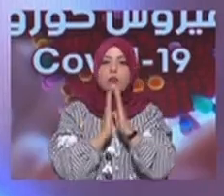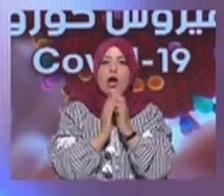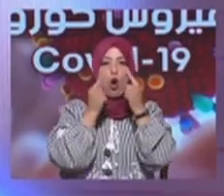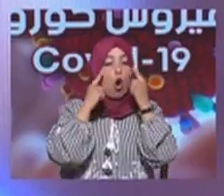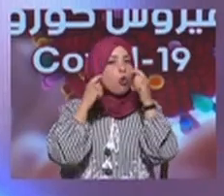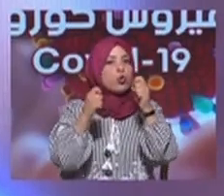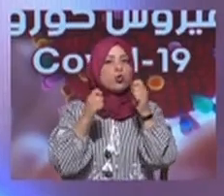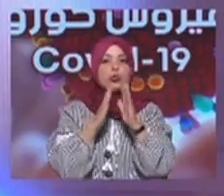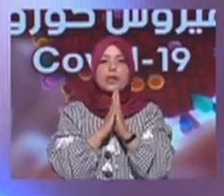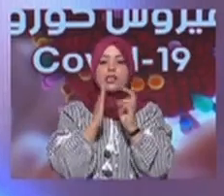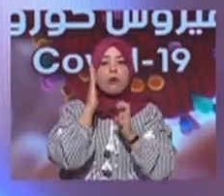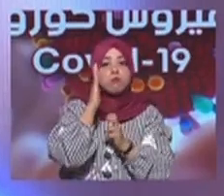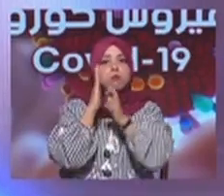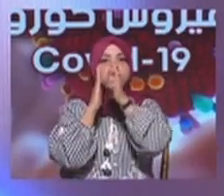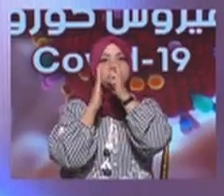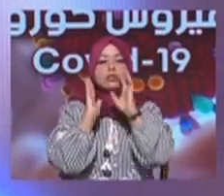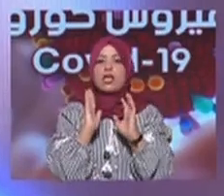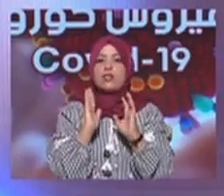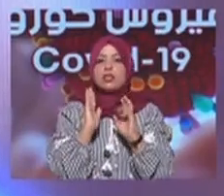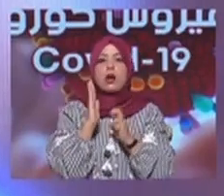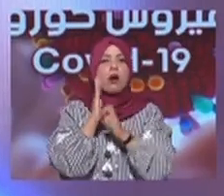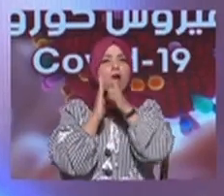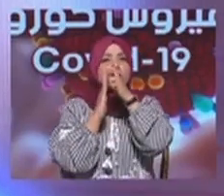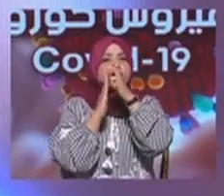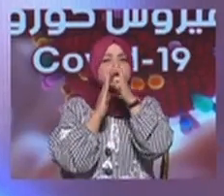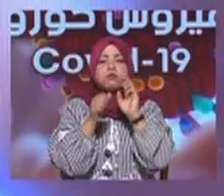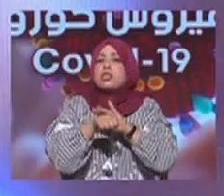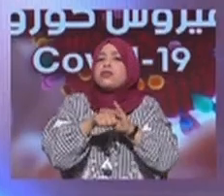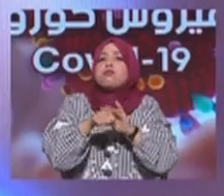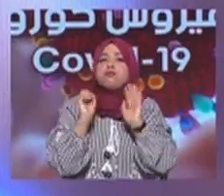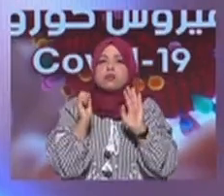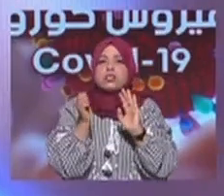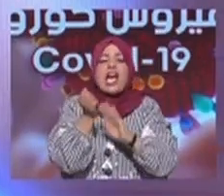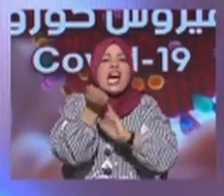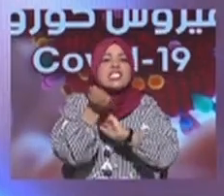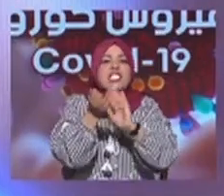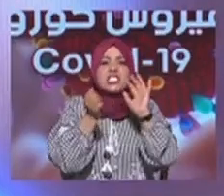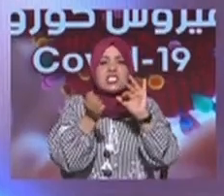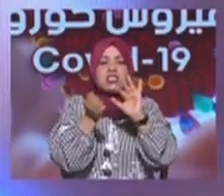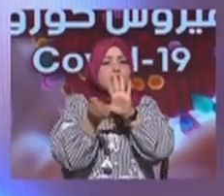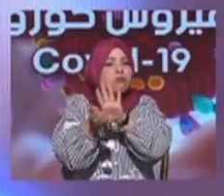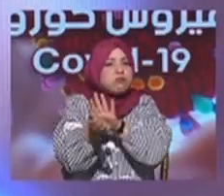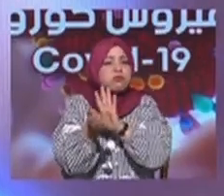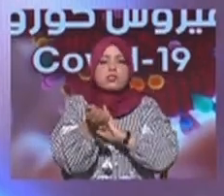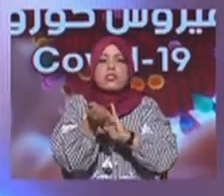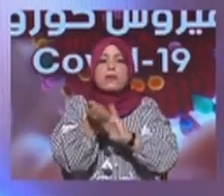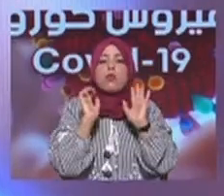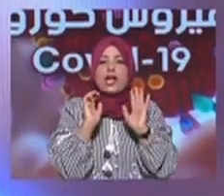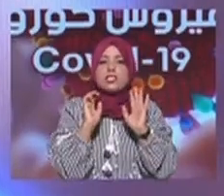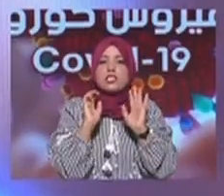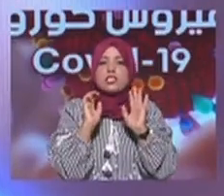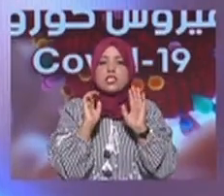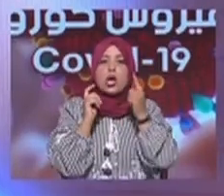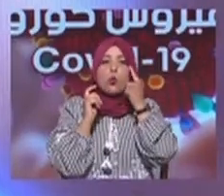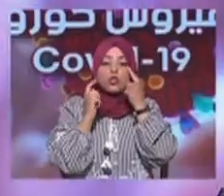اكثر الحكايه نتاعهم اقل سنسيبيليتي، علاش؟ خاطر نجم انا هما لي زونتيكور ما يبداو يطلعوا كان بعد اسبوع